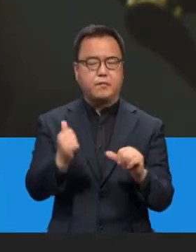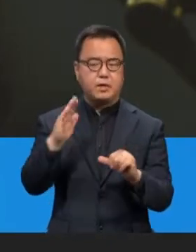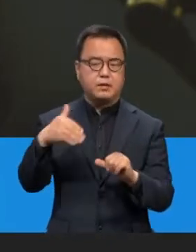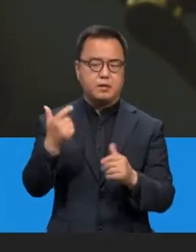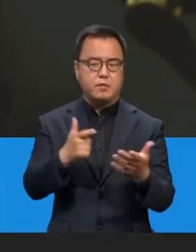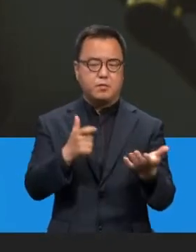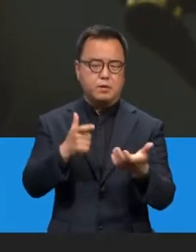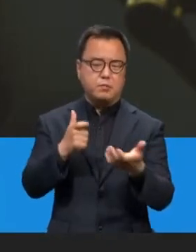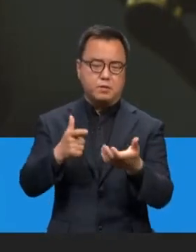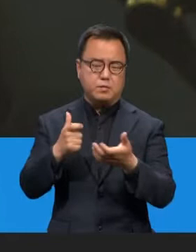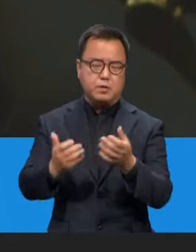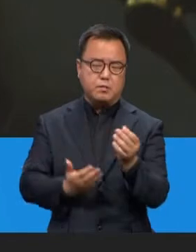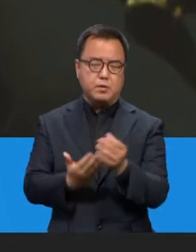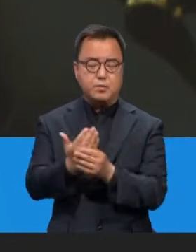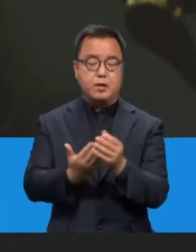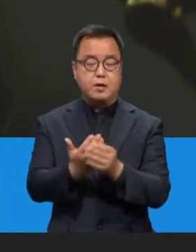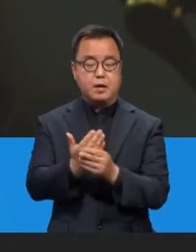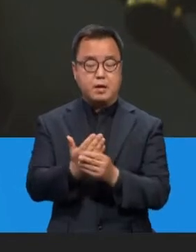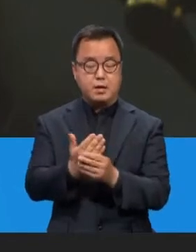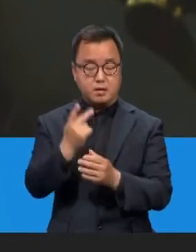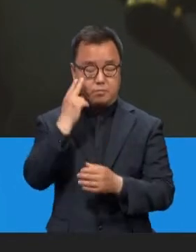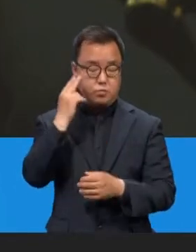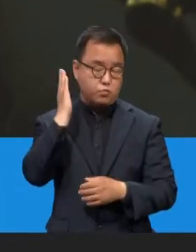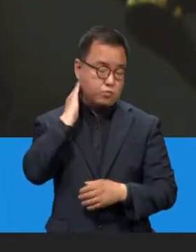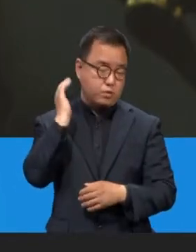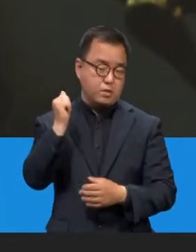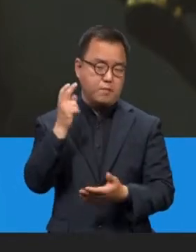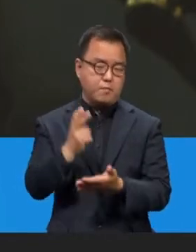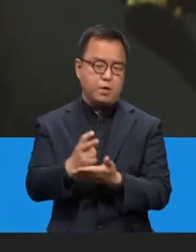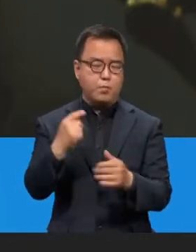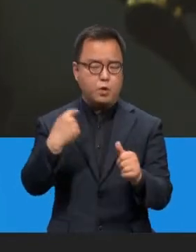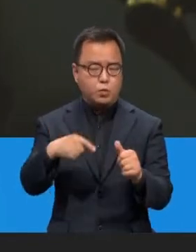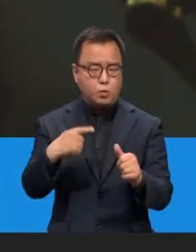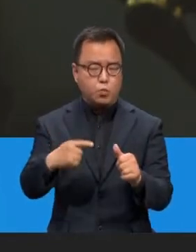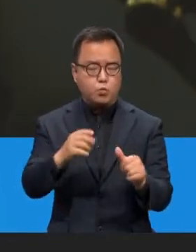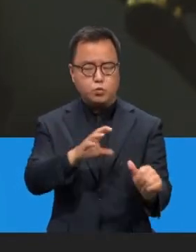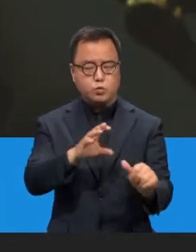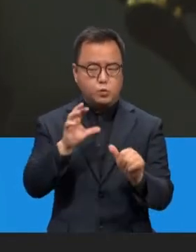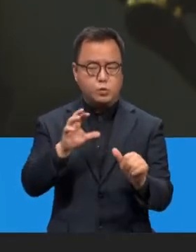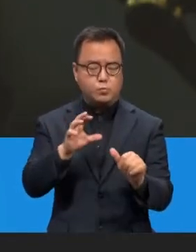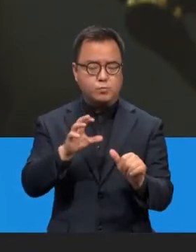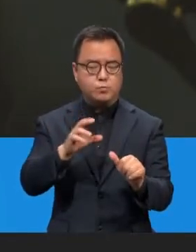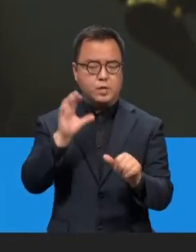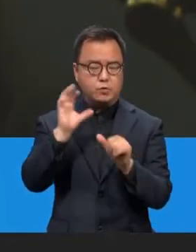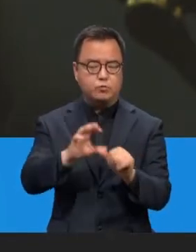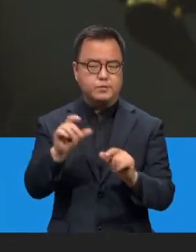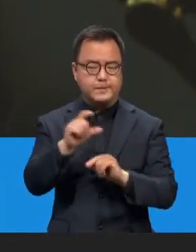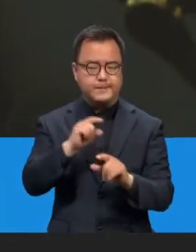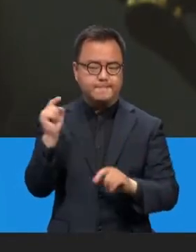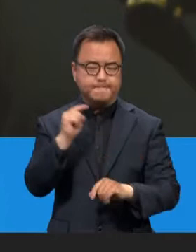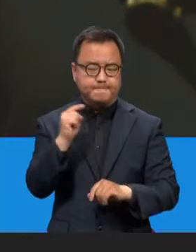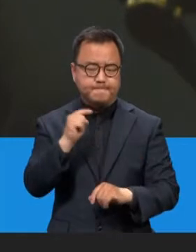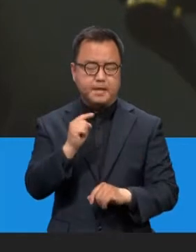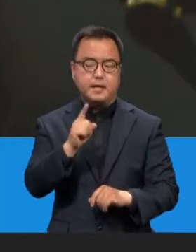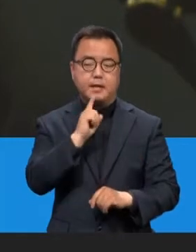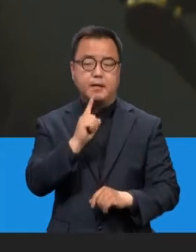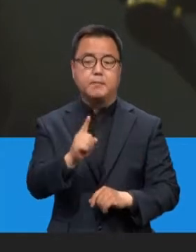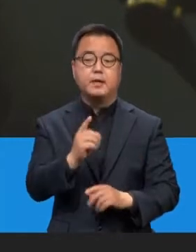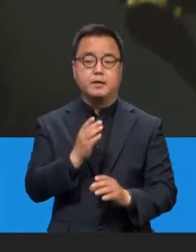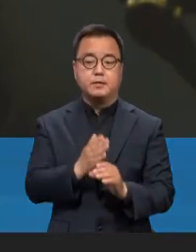바이든 대통령이 복과 교육을 통해 에 총기 규제를 강화하겠다고 밝혔는데요 오늘 이에 대한 자세한 이야기 취재 기자와